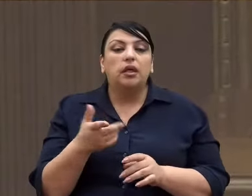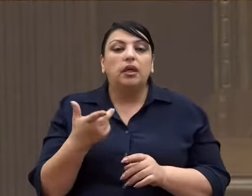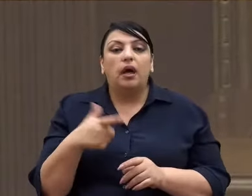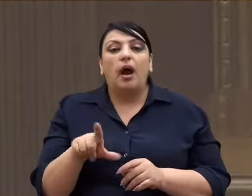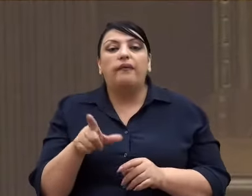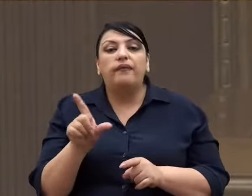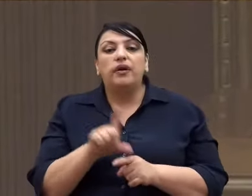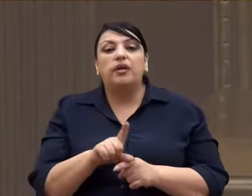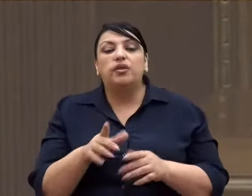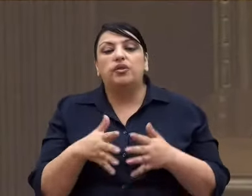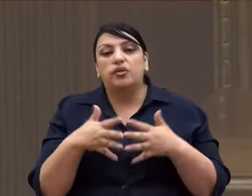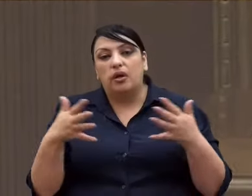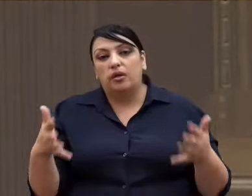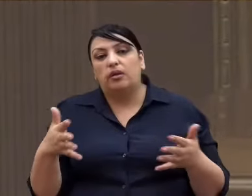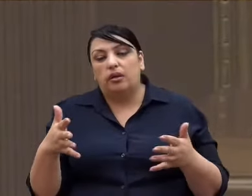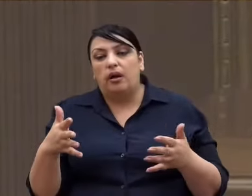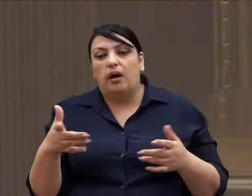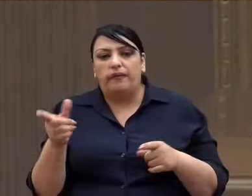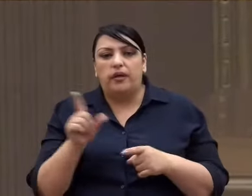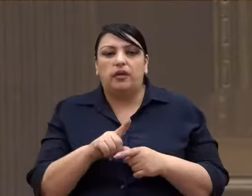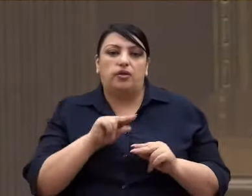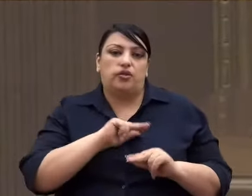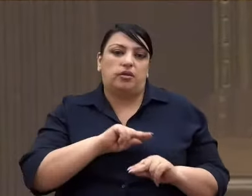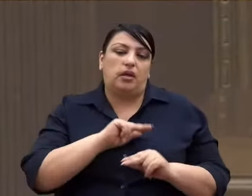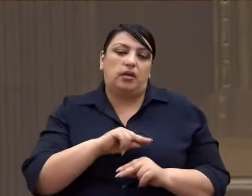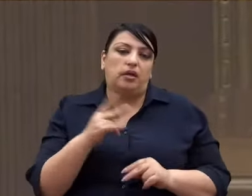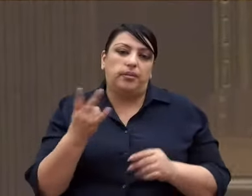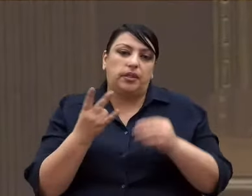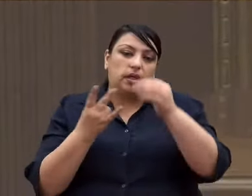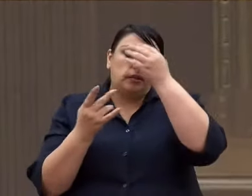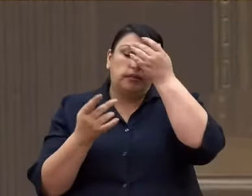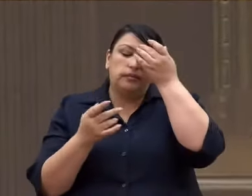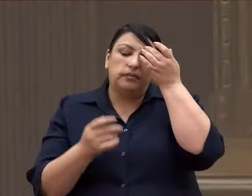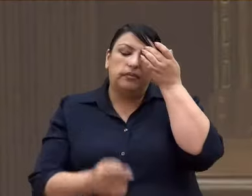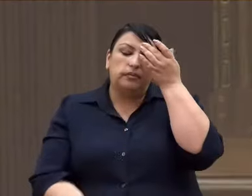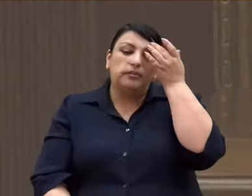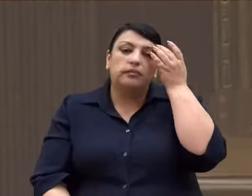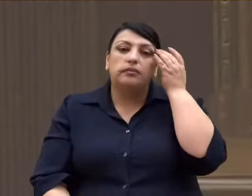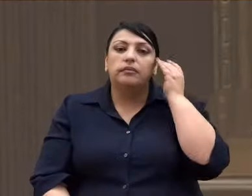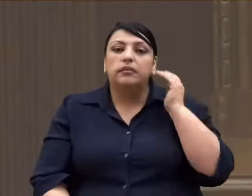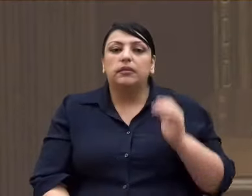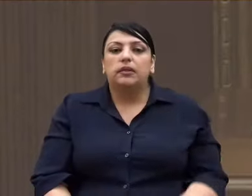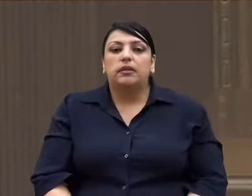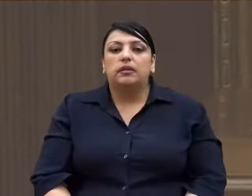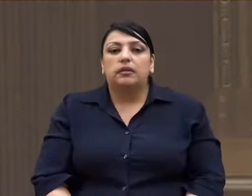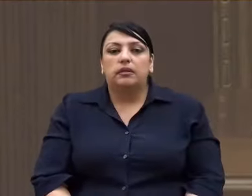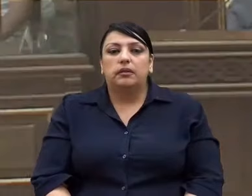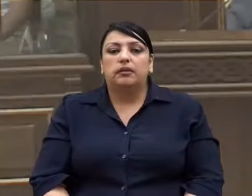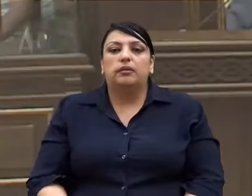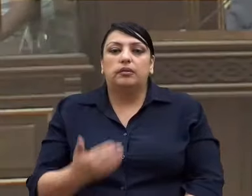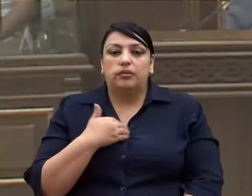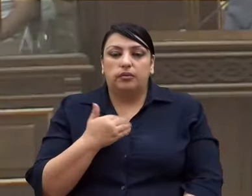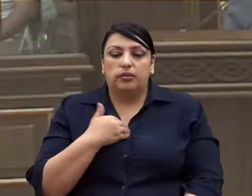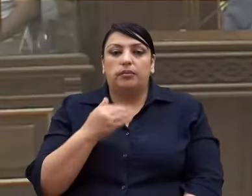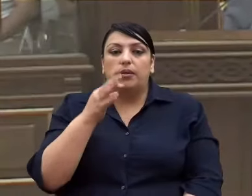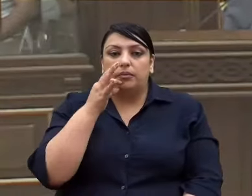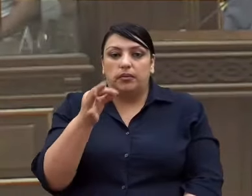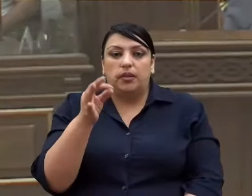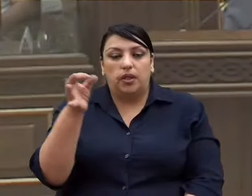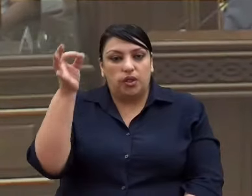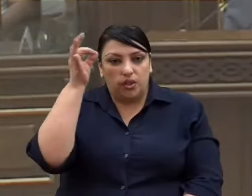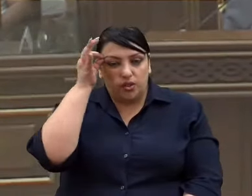ավելի շատ նախաձեռնողական լինենք։ Որպեսի պատկերավոր լինի, ուզում եմ հիշեցնել, հիշում